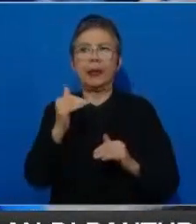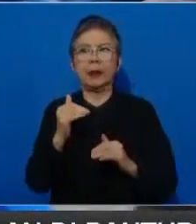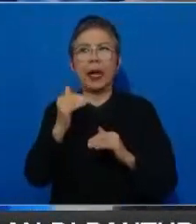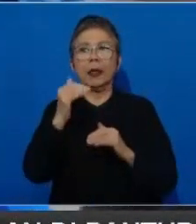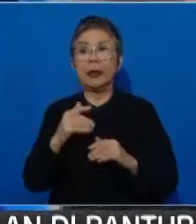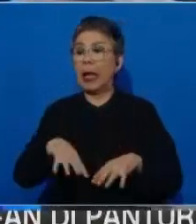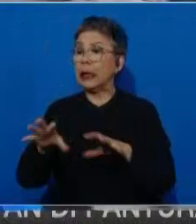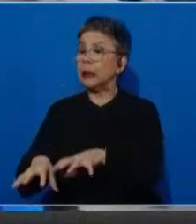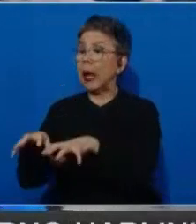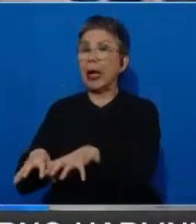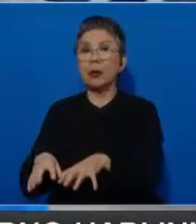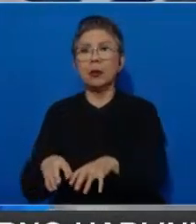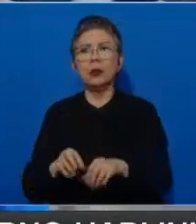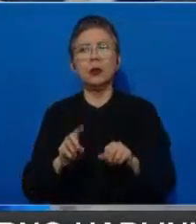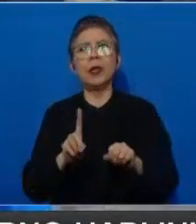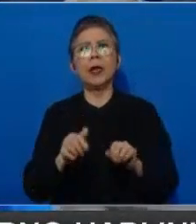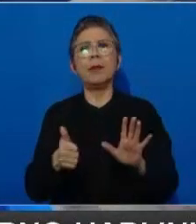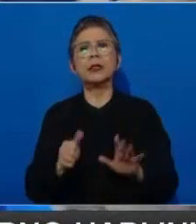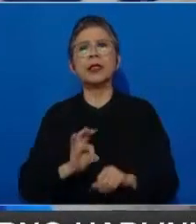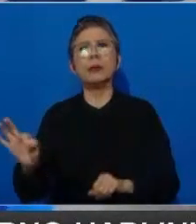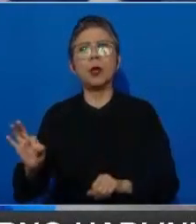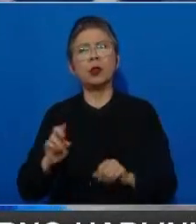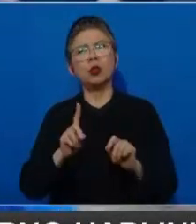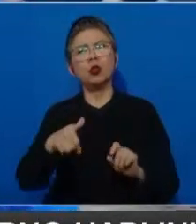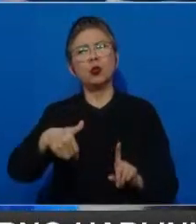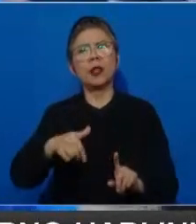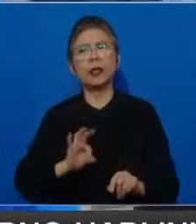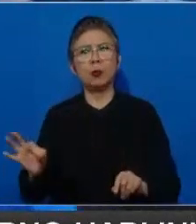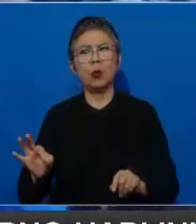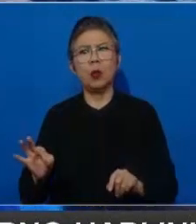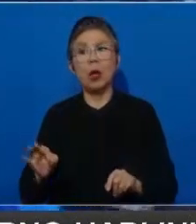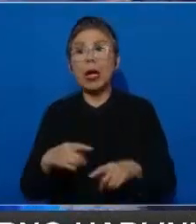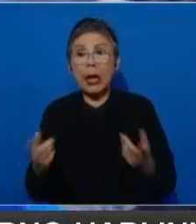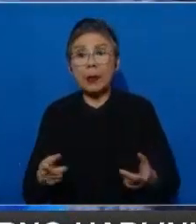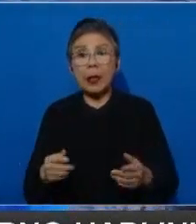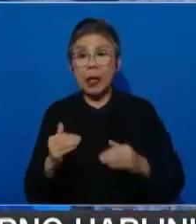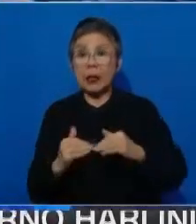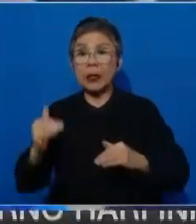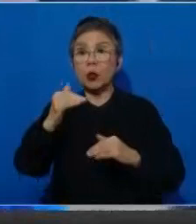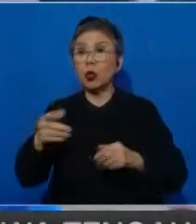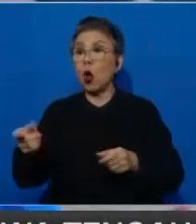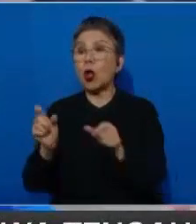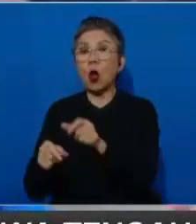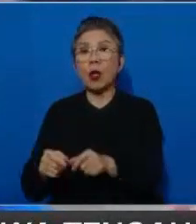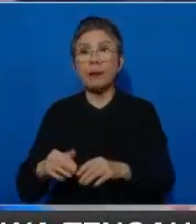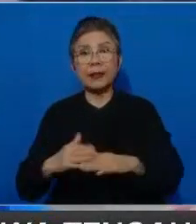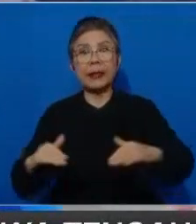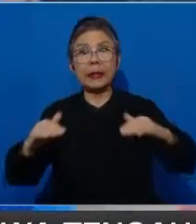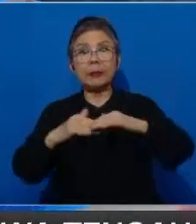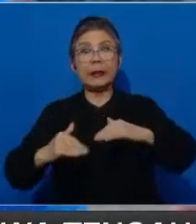di kandang hari ini antara 16 sampai dengan 17 ribu per kilogram. Tapi harga di tingkat masyarakat itu masih stabil